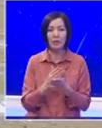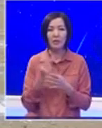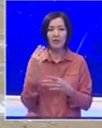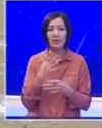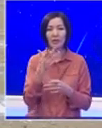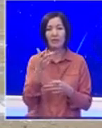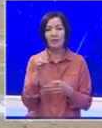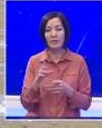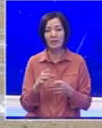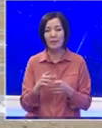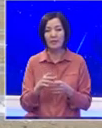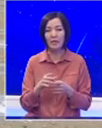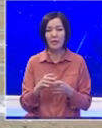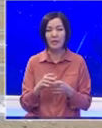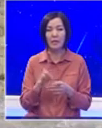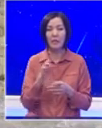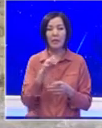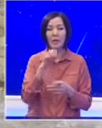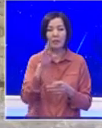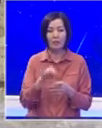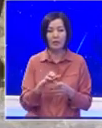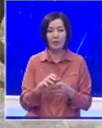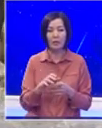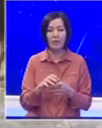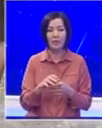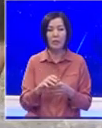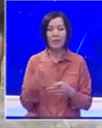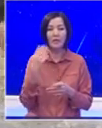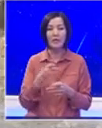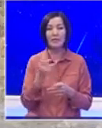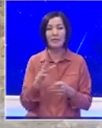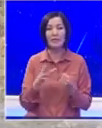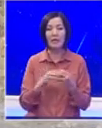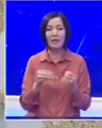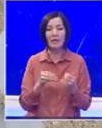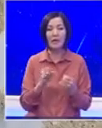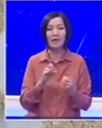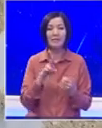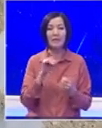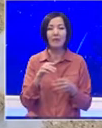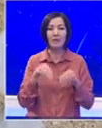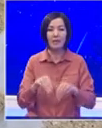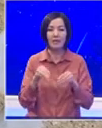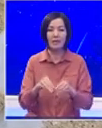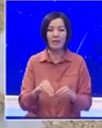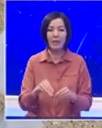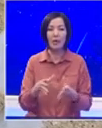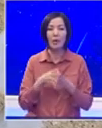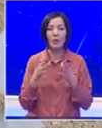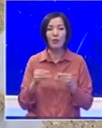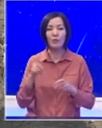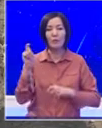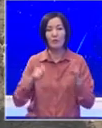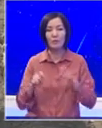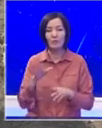25 гектарына 40 қабат, 3 гектарына асқабақ егеді. Биыл қыста жер қара болды десе де, көктем басы жаңбыр